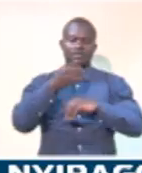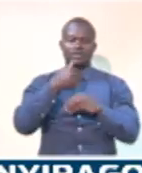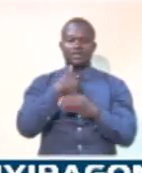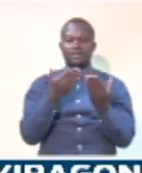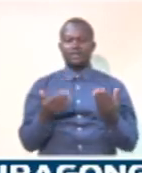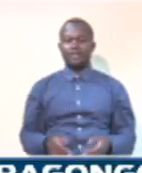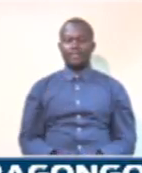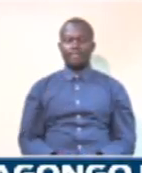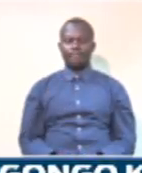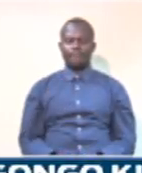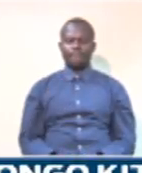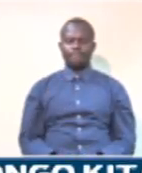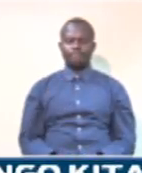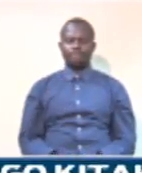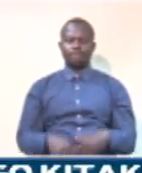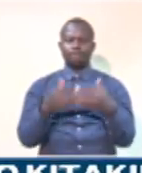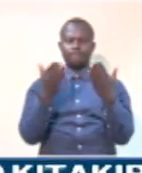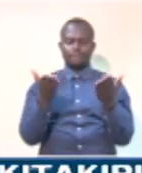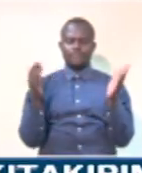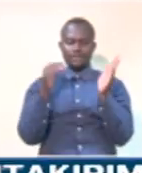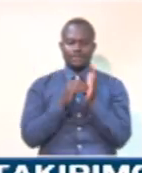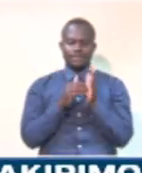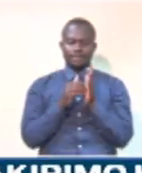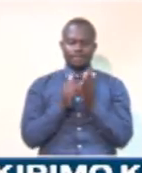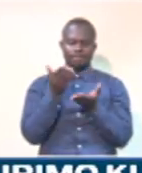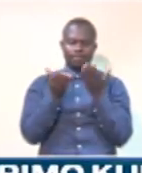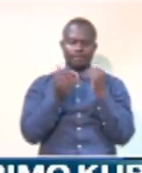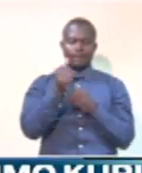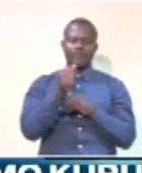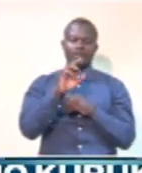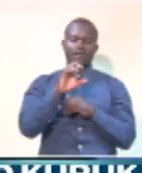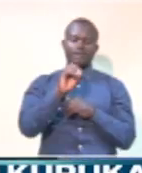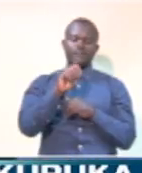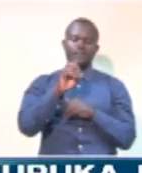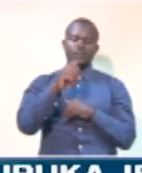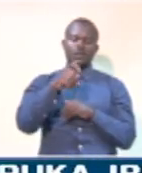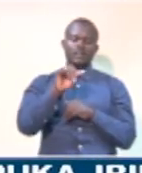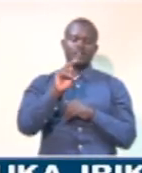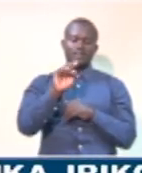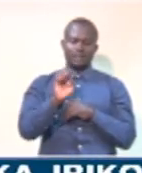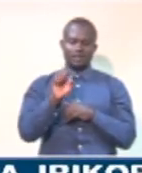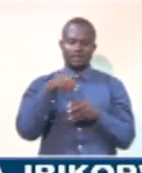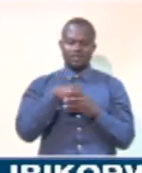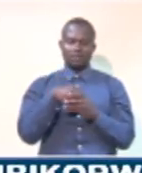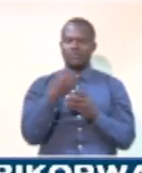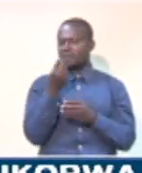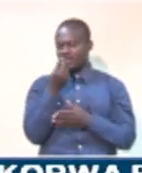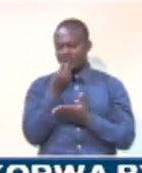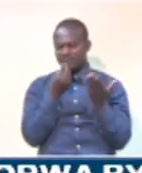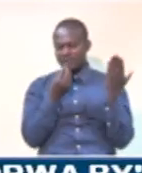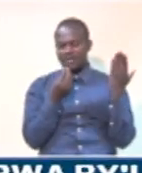afite. Aha nanone rero gupima aflatoxin mu myaka byagiye bikurura impaka